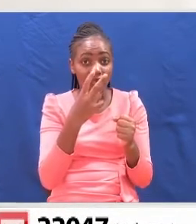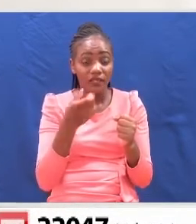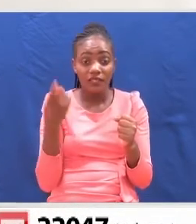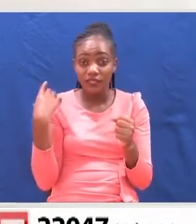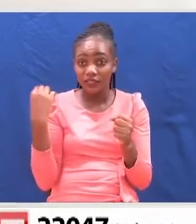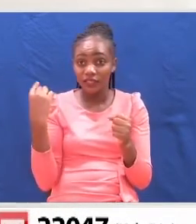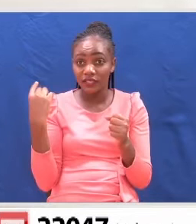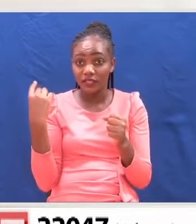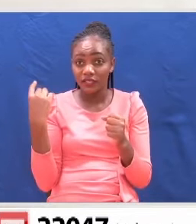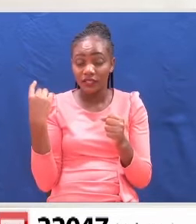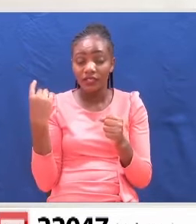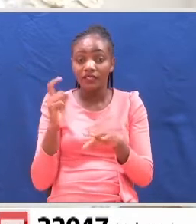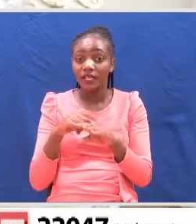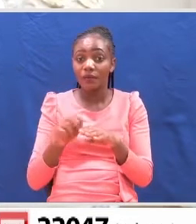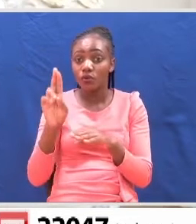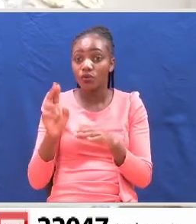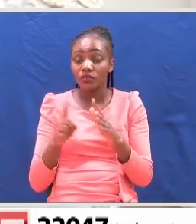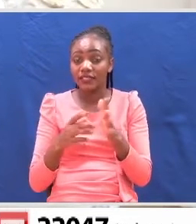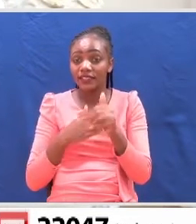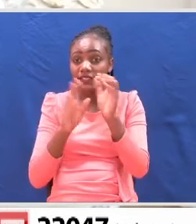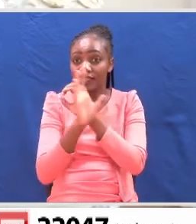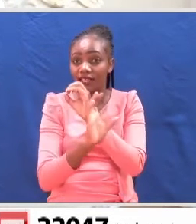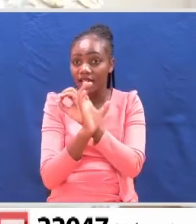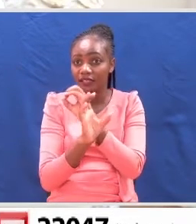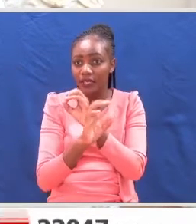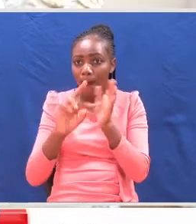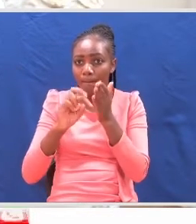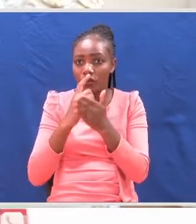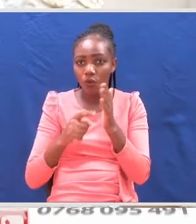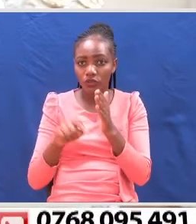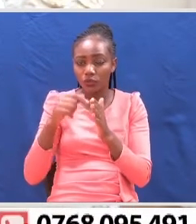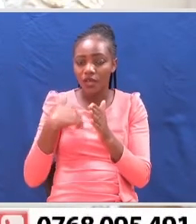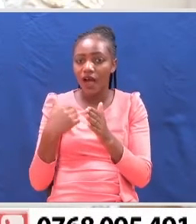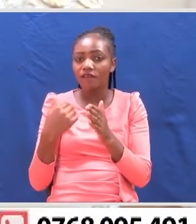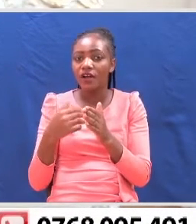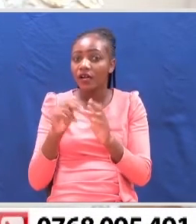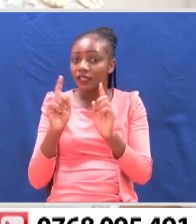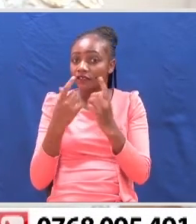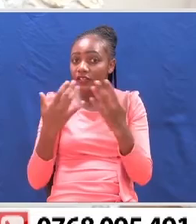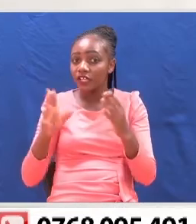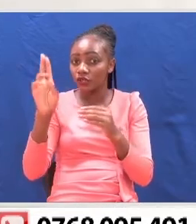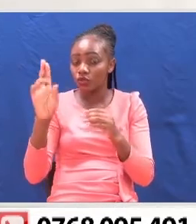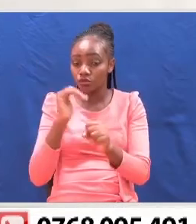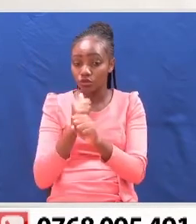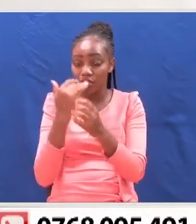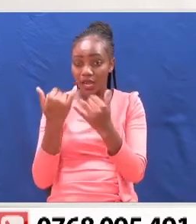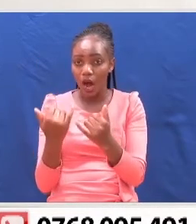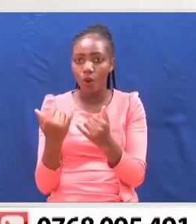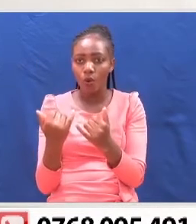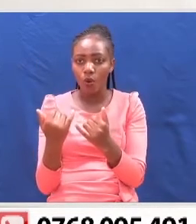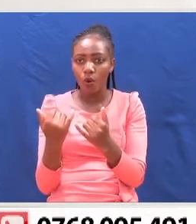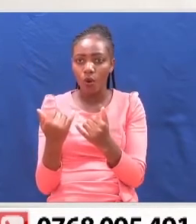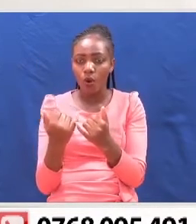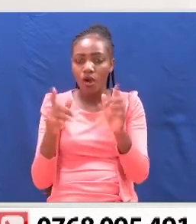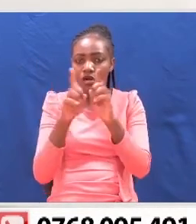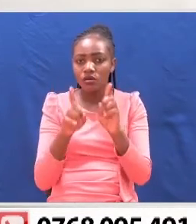Mheshimiwa Uhuru Kenyatta ameanza kuongoza. Kwa hivyo kuna miradi mingi ambayo Mheshimiwa Rais anafanya kwa wakati huu, pengine haitaonekana immediately. Kuna ile